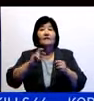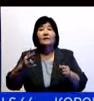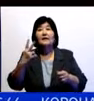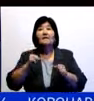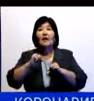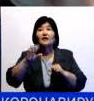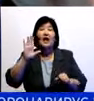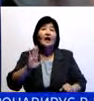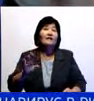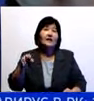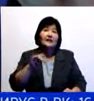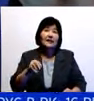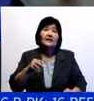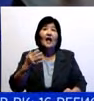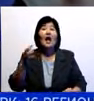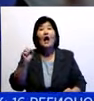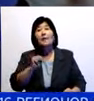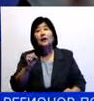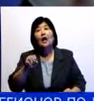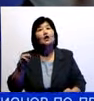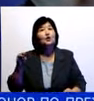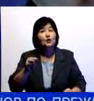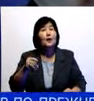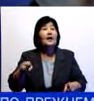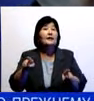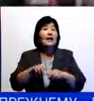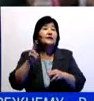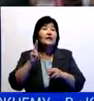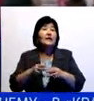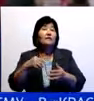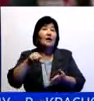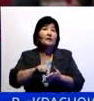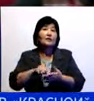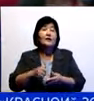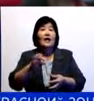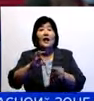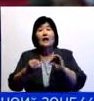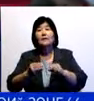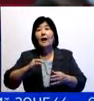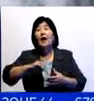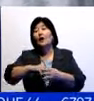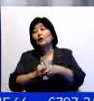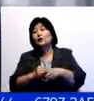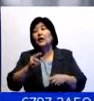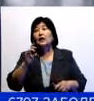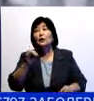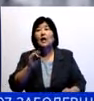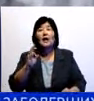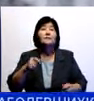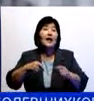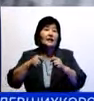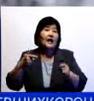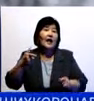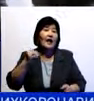боксера василий левиты облой хан жусупов также завершили свое выступление на олимпиаде джуда есть где дархом за стрелок один из